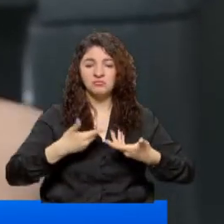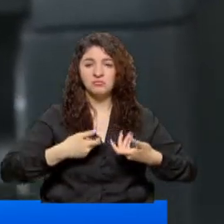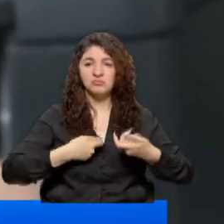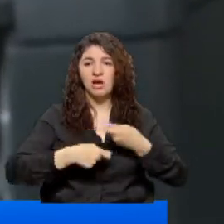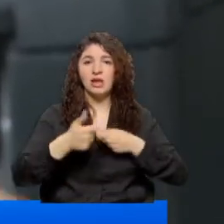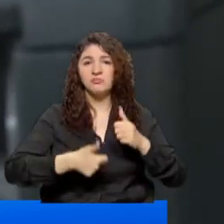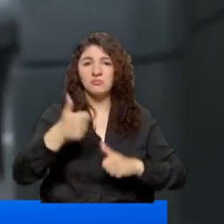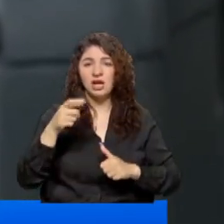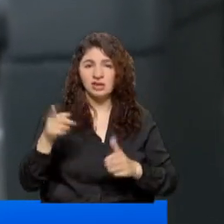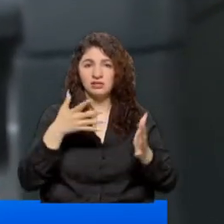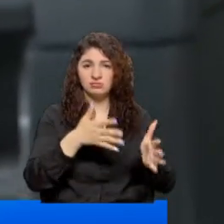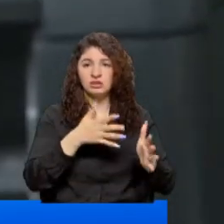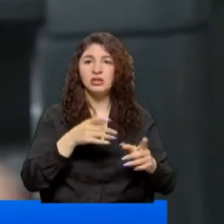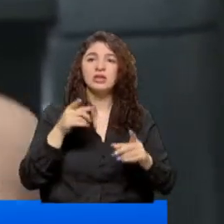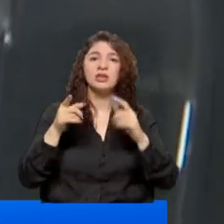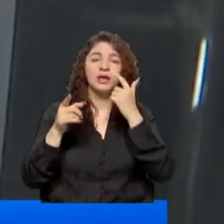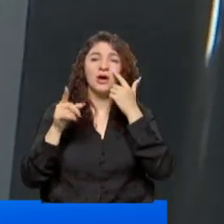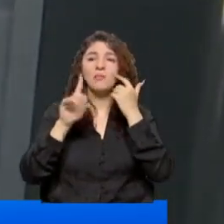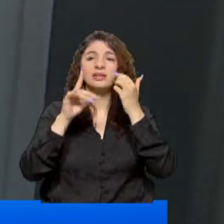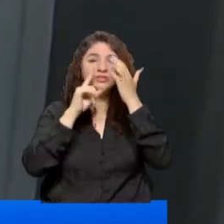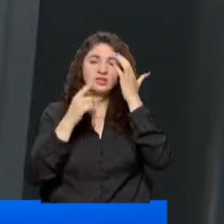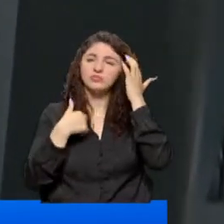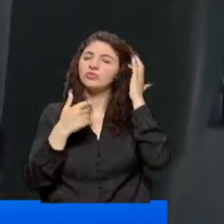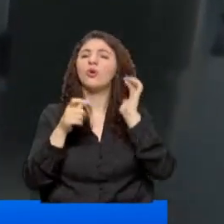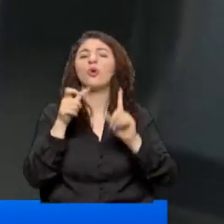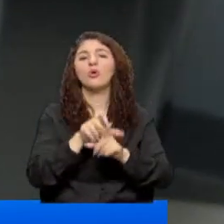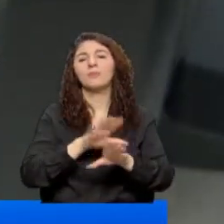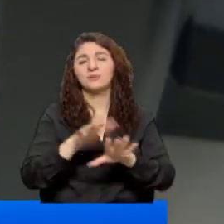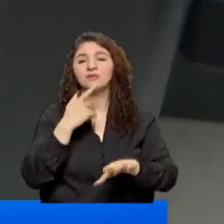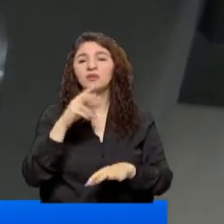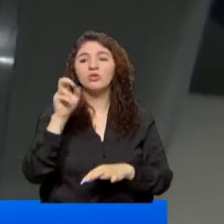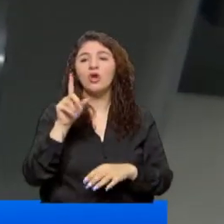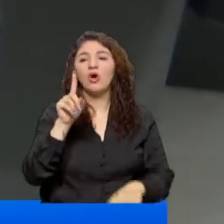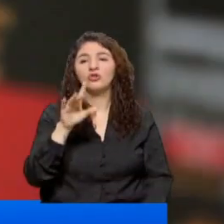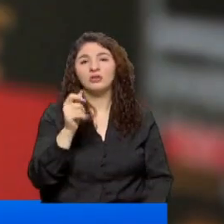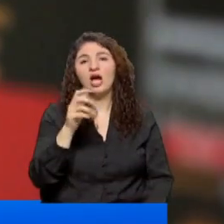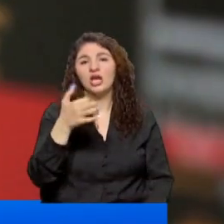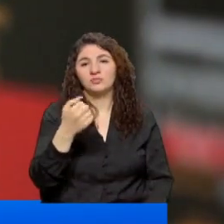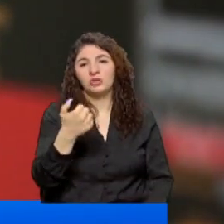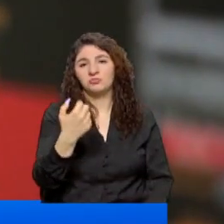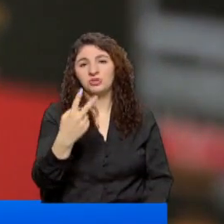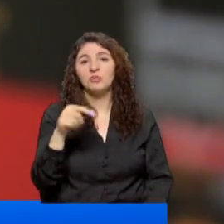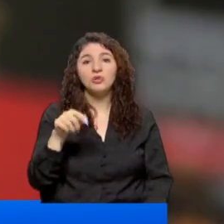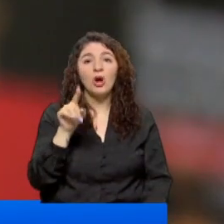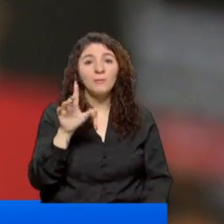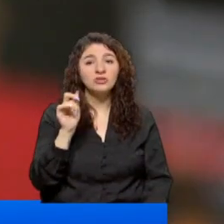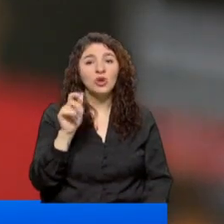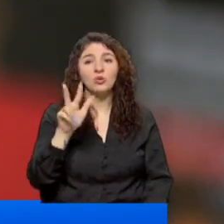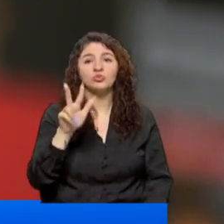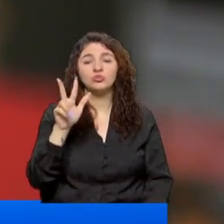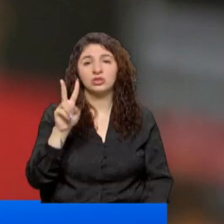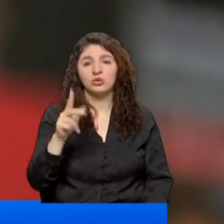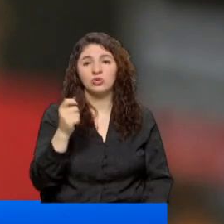Nurettin de bazen in kuru kontrol altına aldık dediği 15 nisanda Dolar kuru 14 lira 62 kuruştur bugün 15 lira 32 kuruş